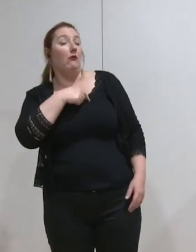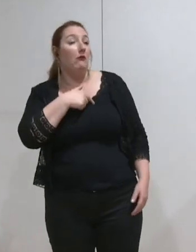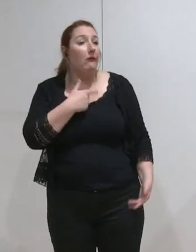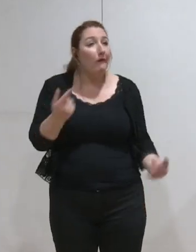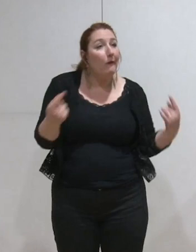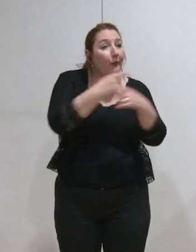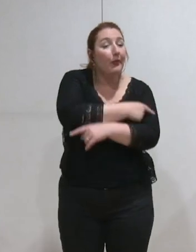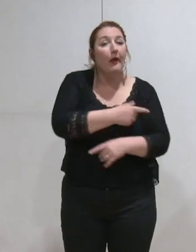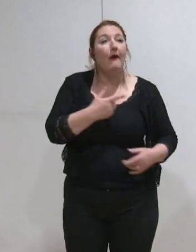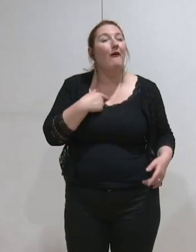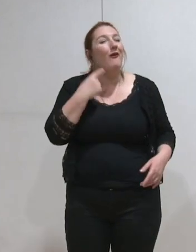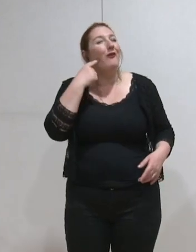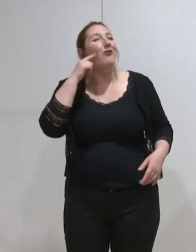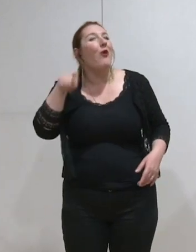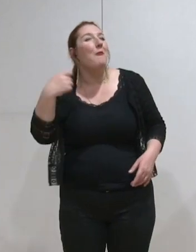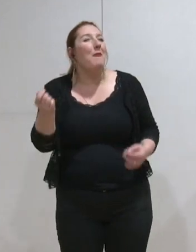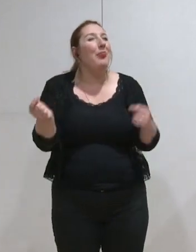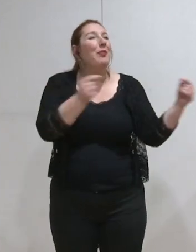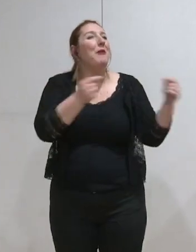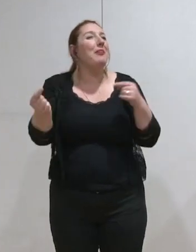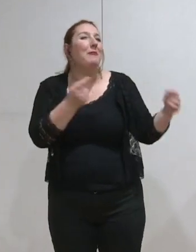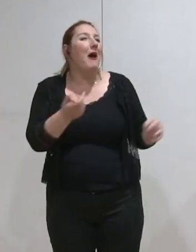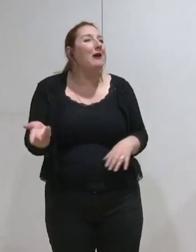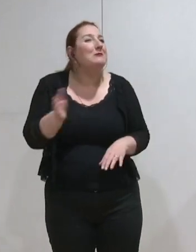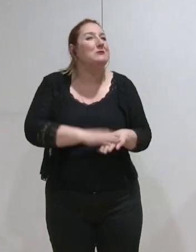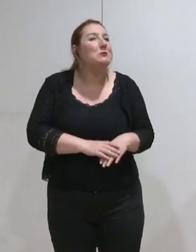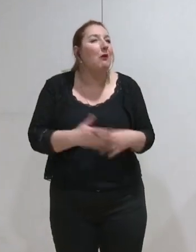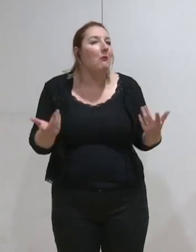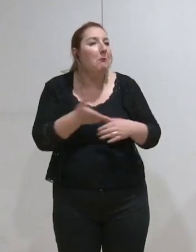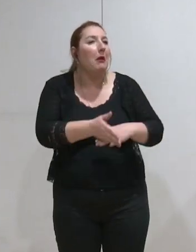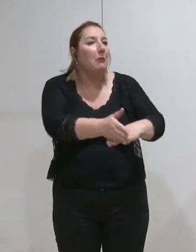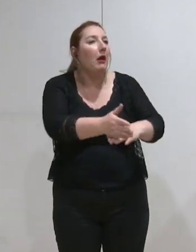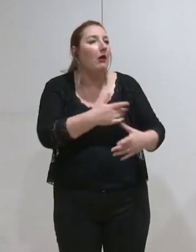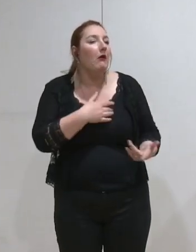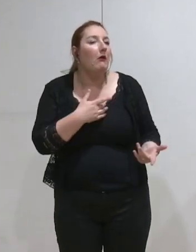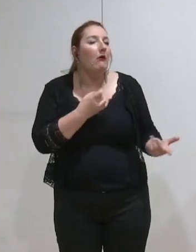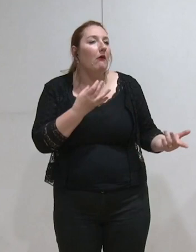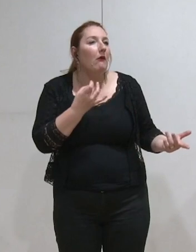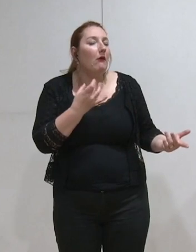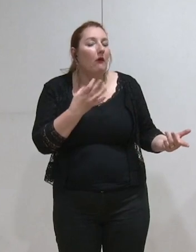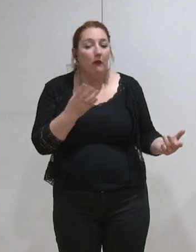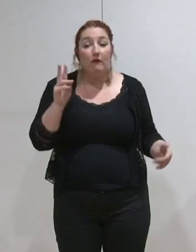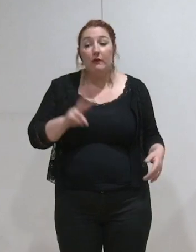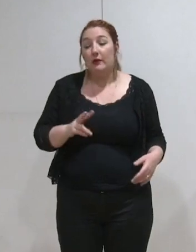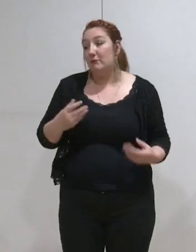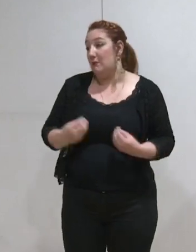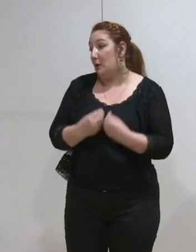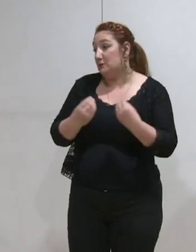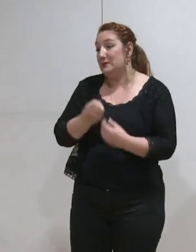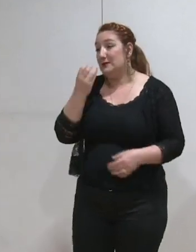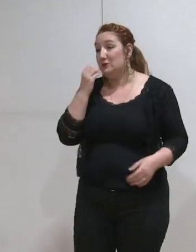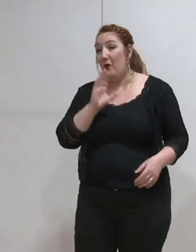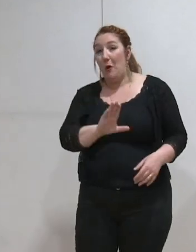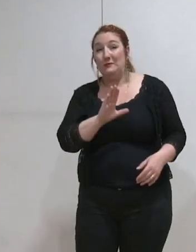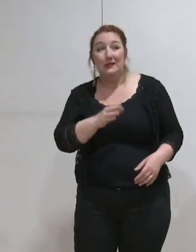était soi-disant soumis au débat était ficelé d'avance c'est souvent comme ça malheureusement vous avez